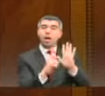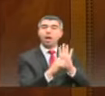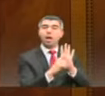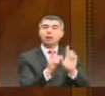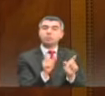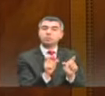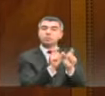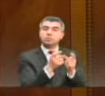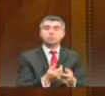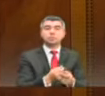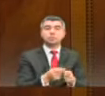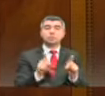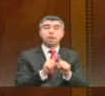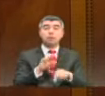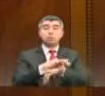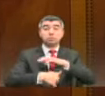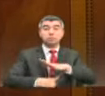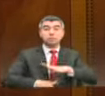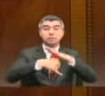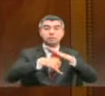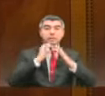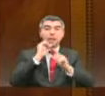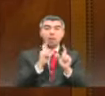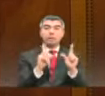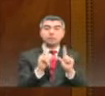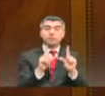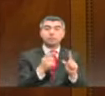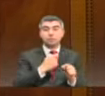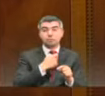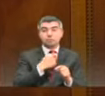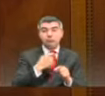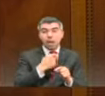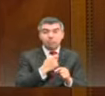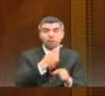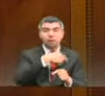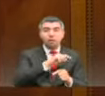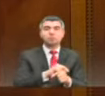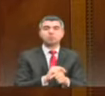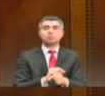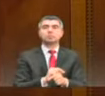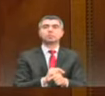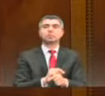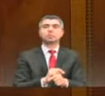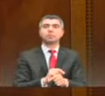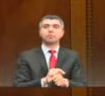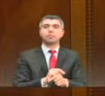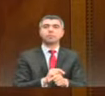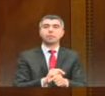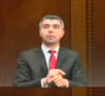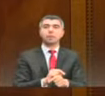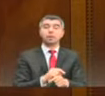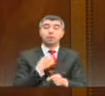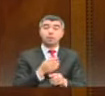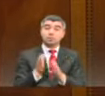قطاع الاتصال السمعي البصري الوطني العمومي ووكالة المغرب العربي للأنباء والقطاع السينمائي.